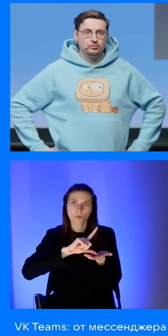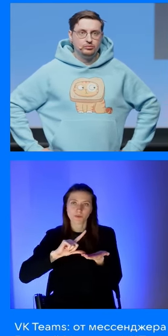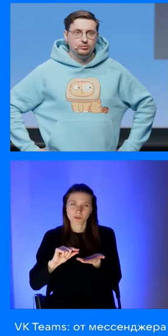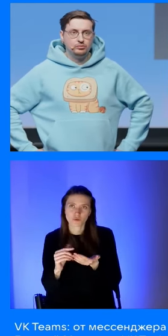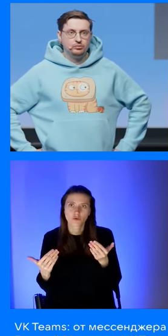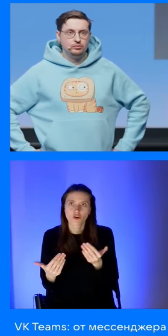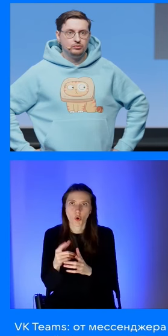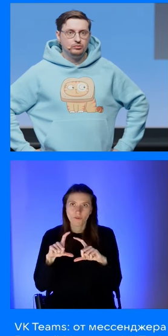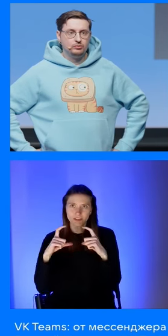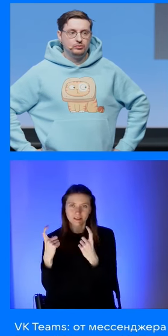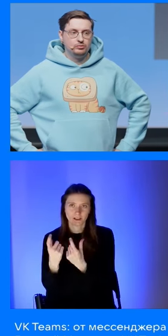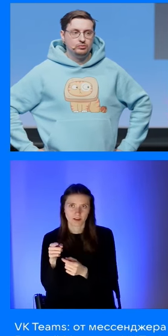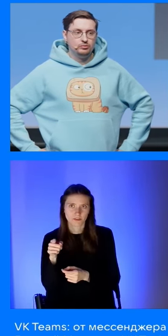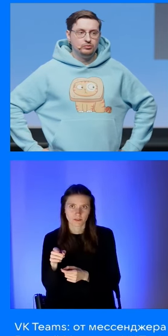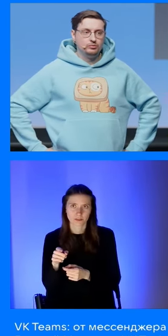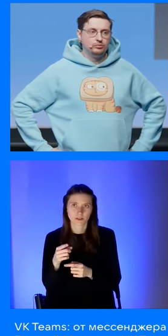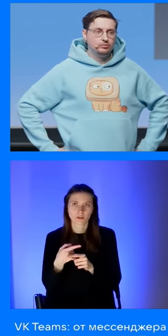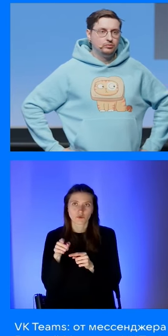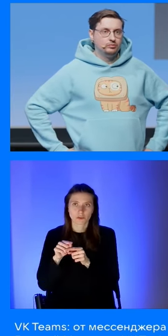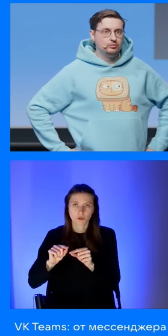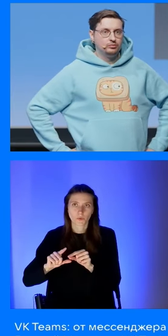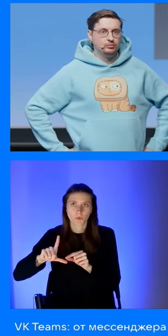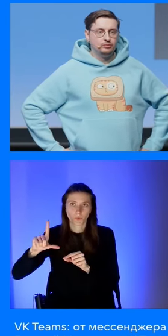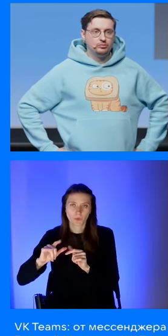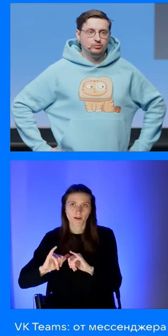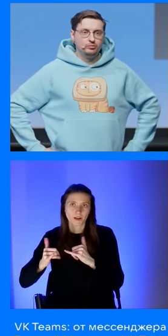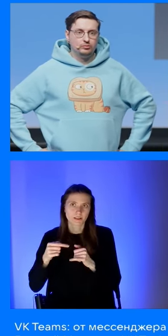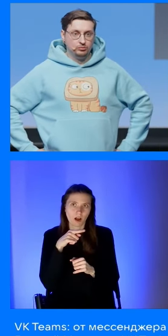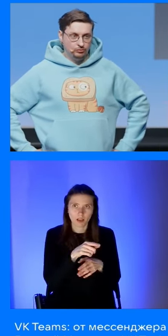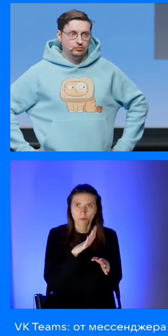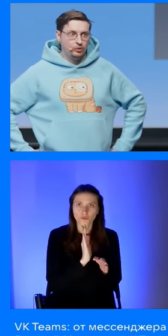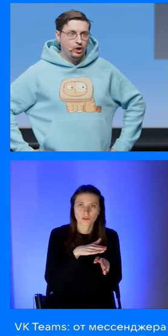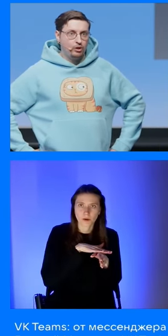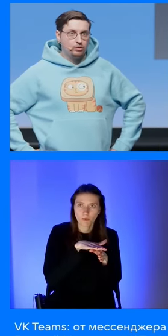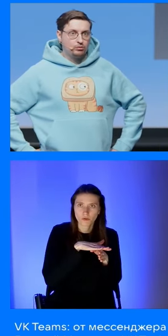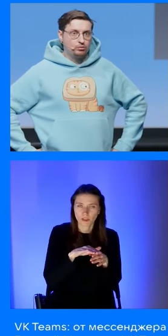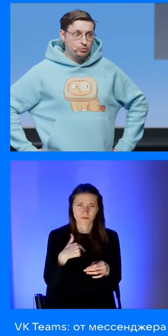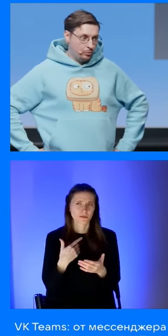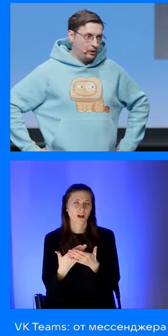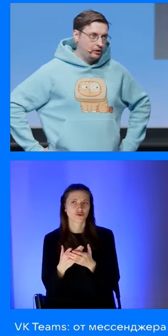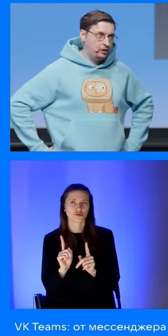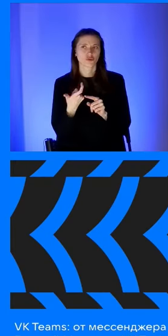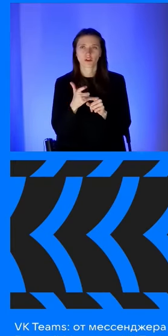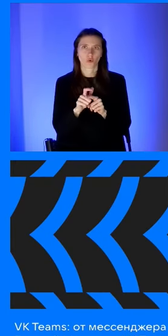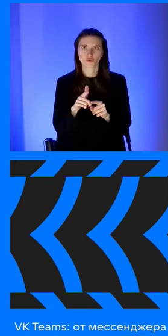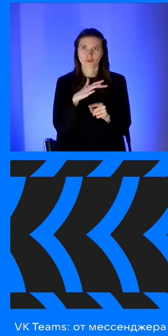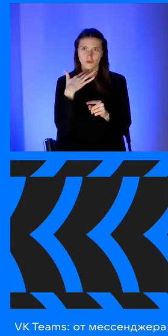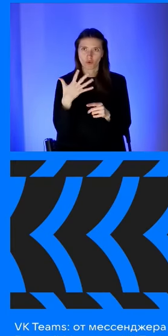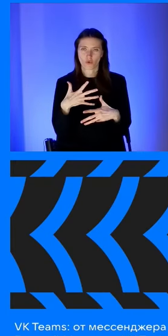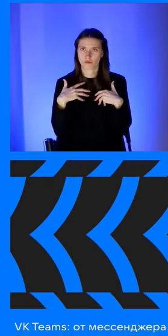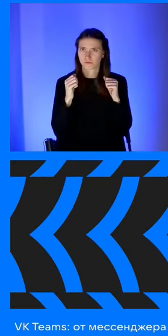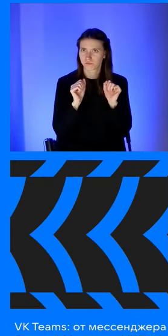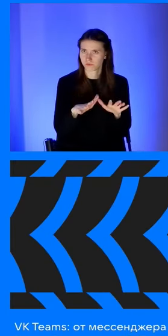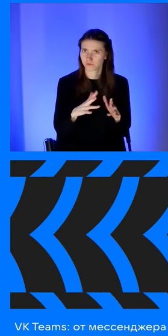может RPS не расти, а БД заполняться наоборот. И просто звучит это немного затратно, угу. Такие ячейки делать. Все правильно. У